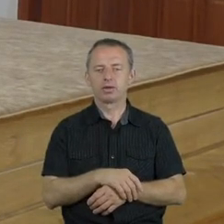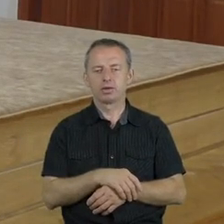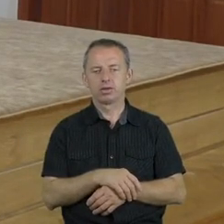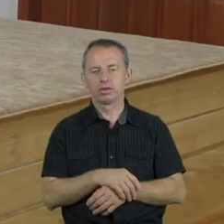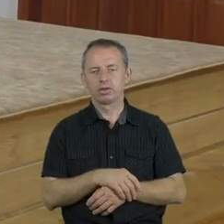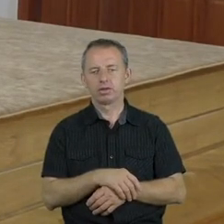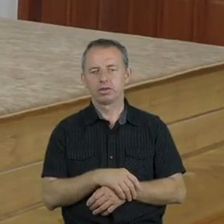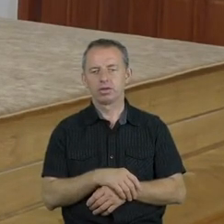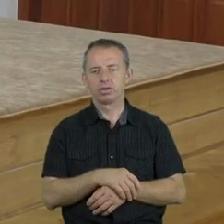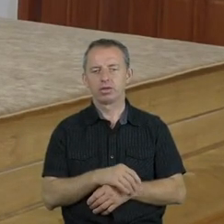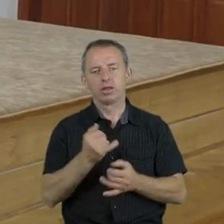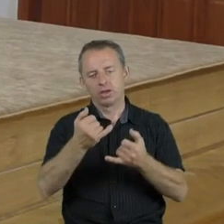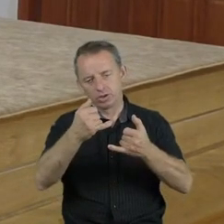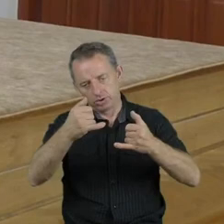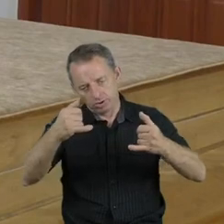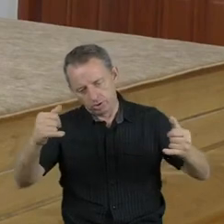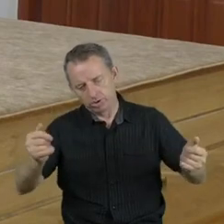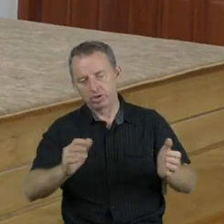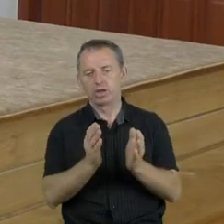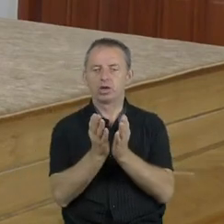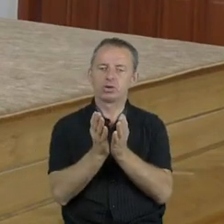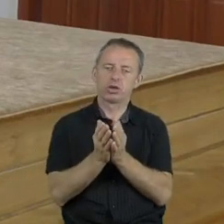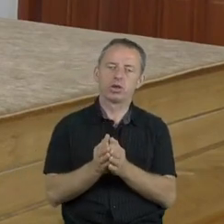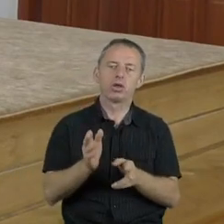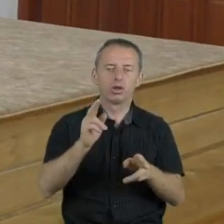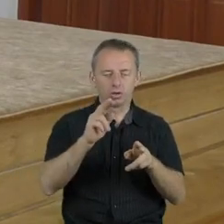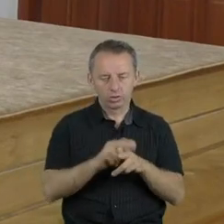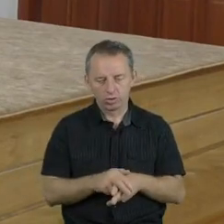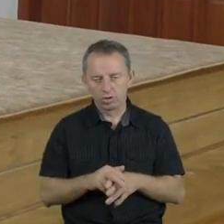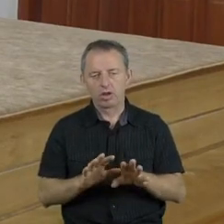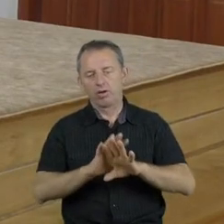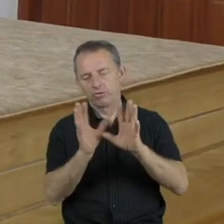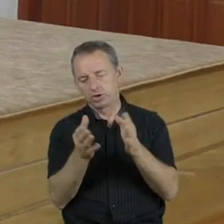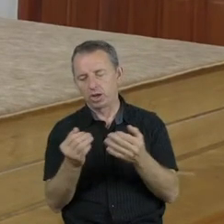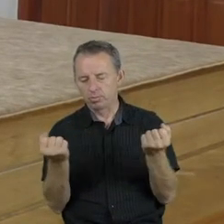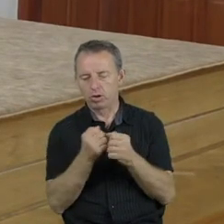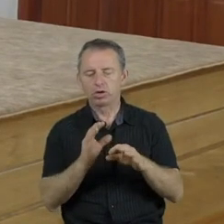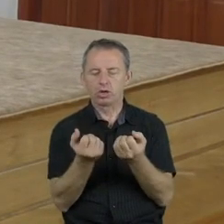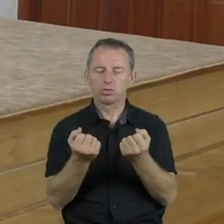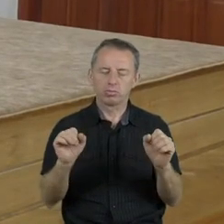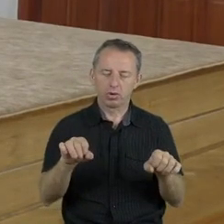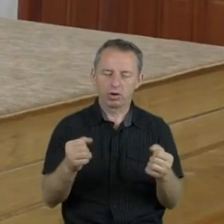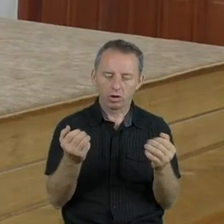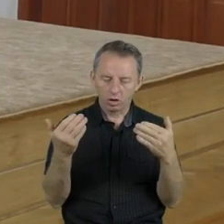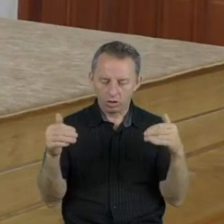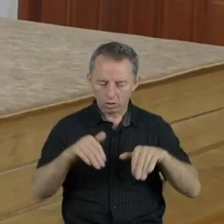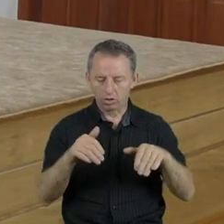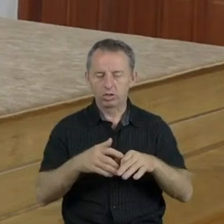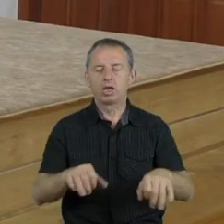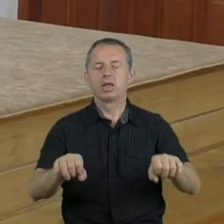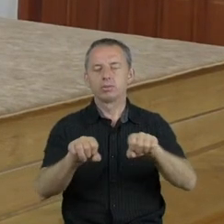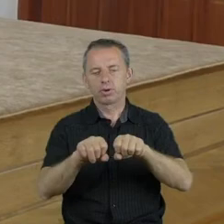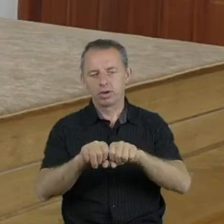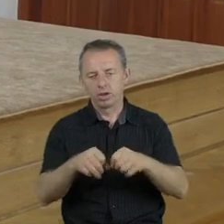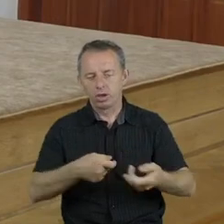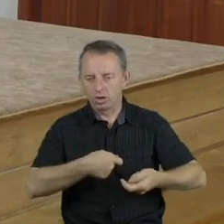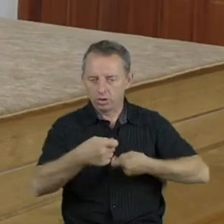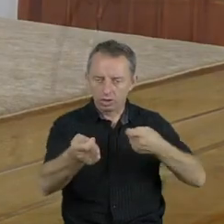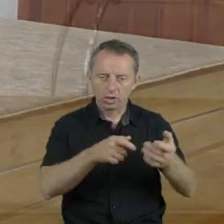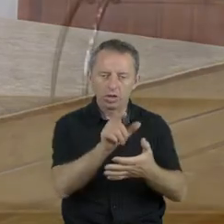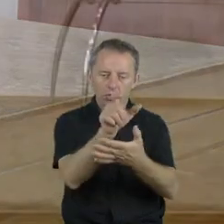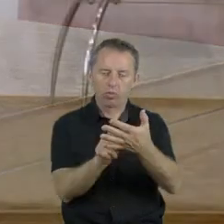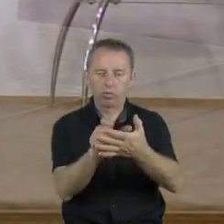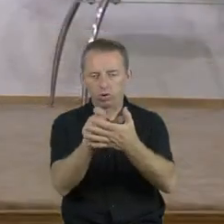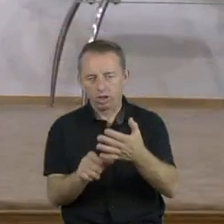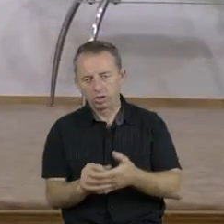i jeszcze inne książki, między innymi Wszechmocny, Wszechmogący, Sprawiedliwy. Rozdawaliśmy również takie